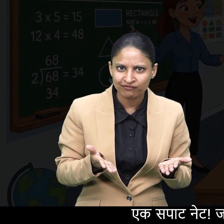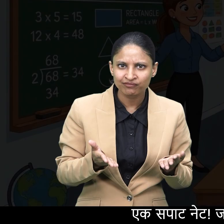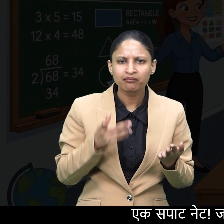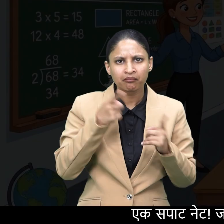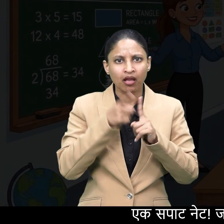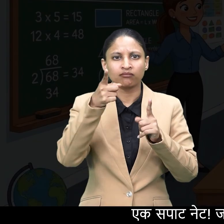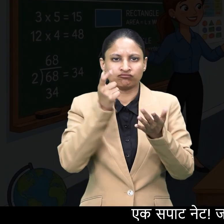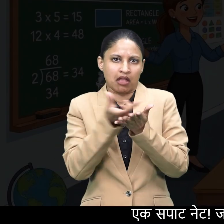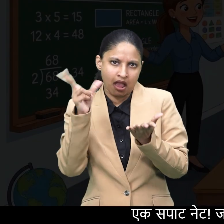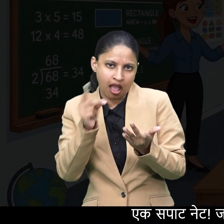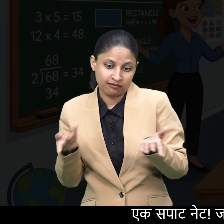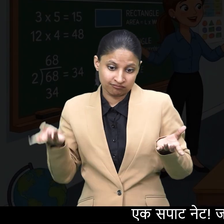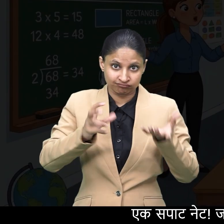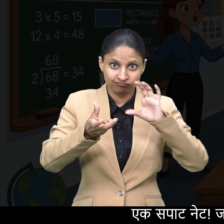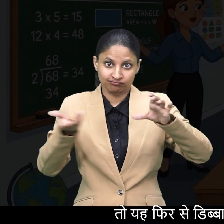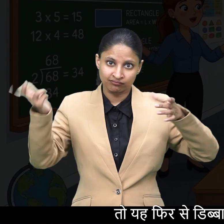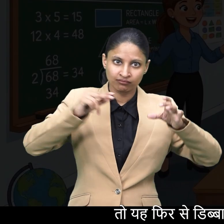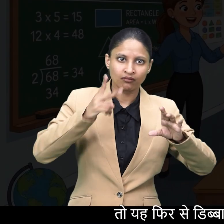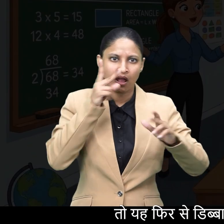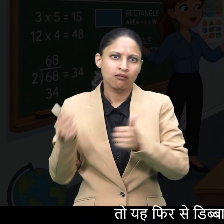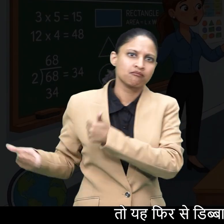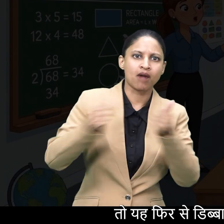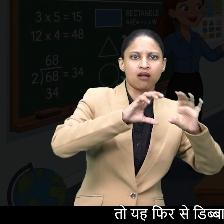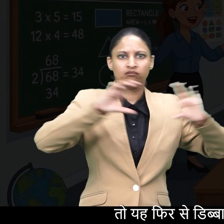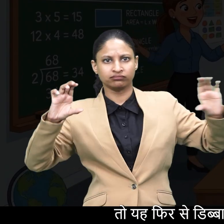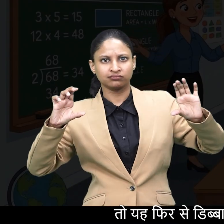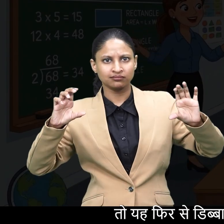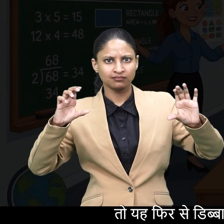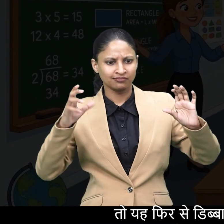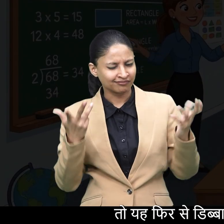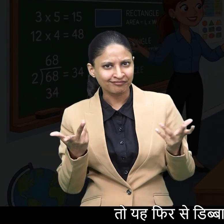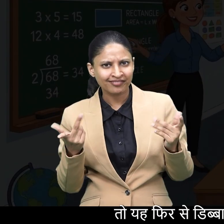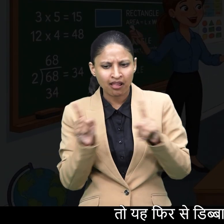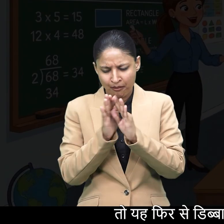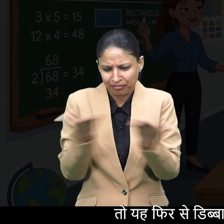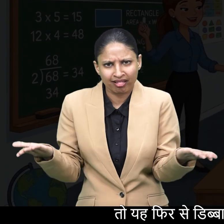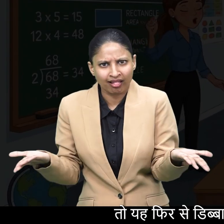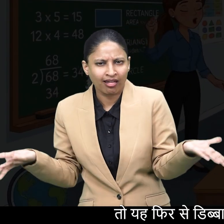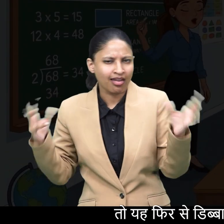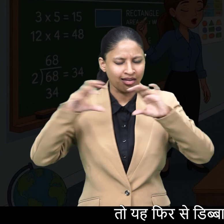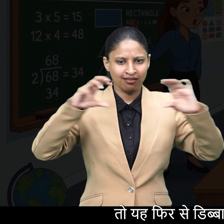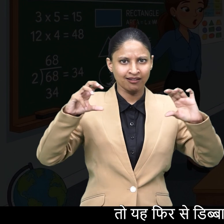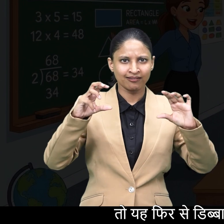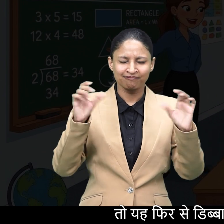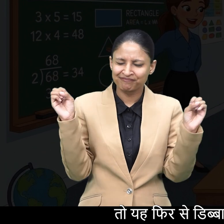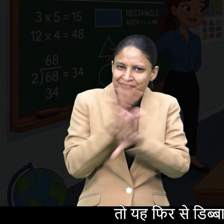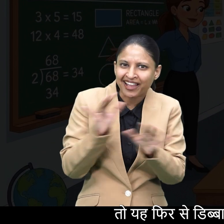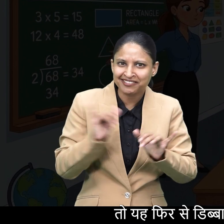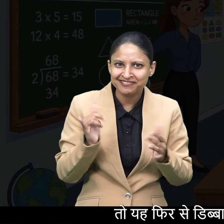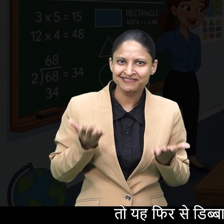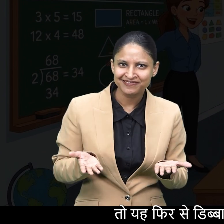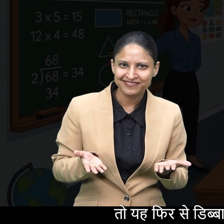वापस एक साथ मोड़ते हैं तो ये फिर से डिब्बा बन जाता है। क्या ये जादू जैसा नहीं है?